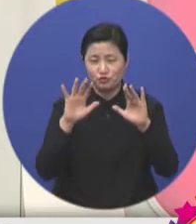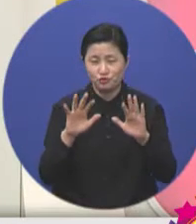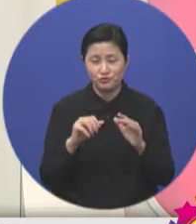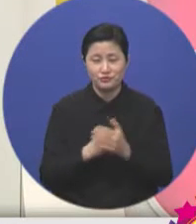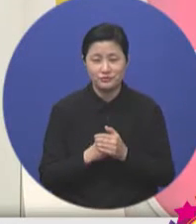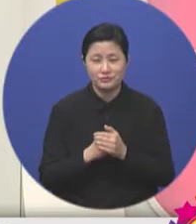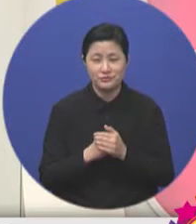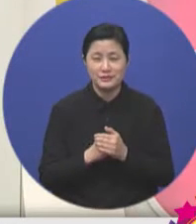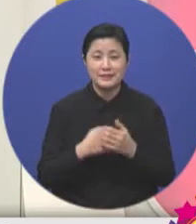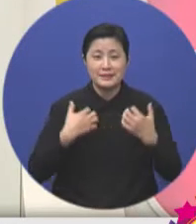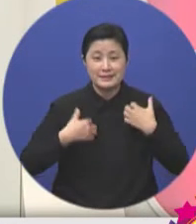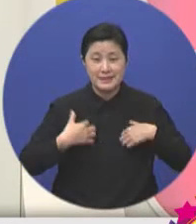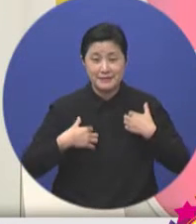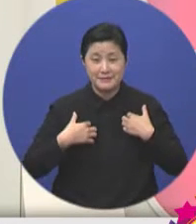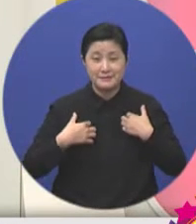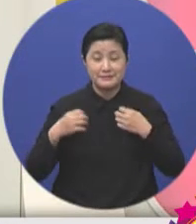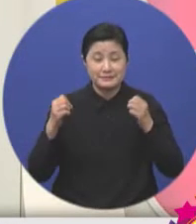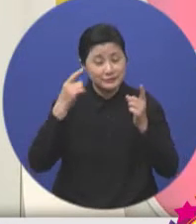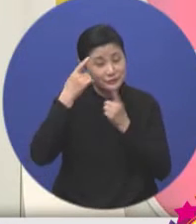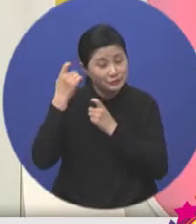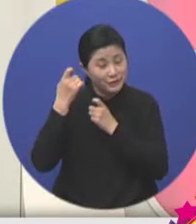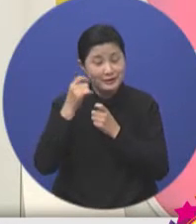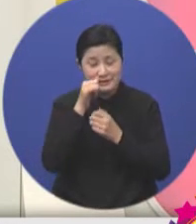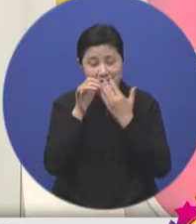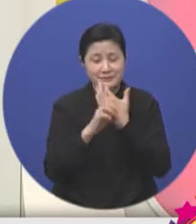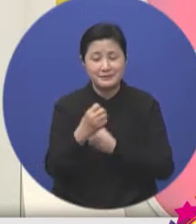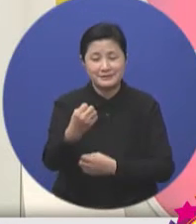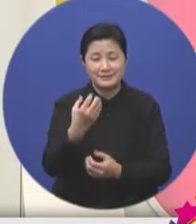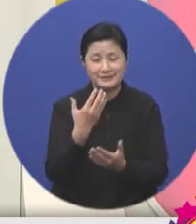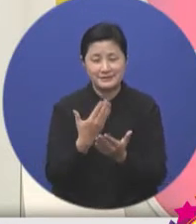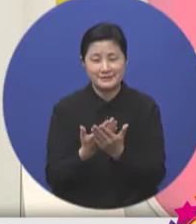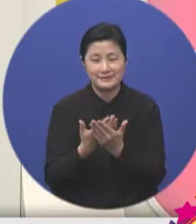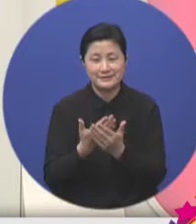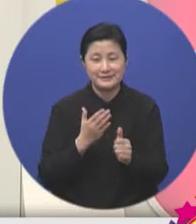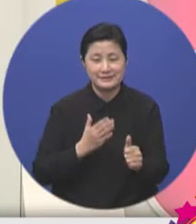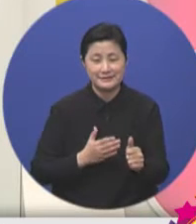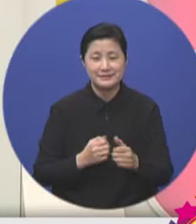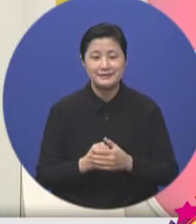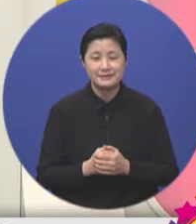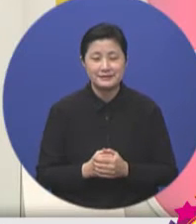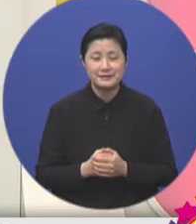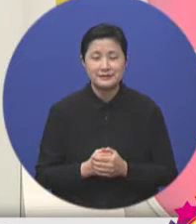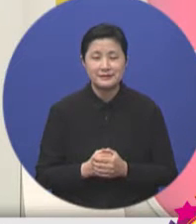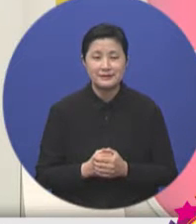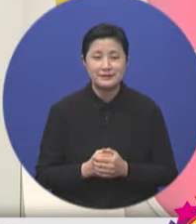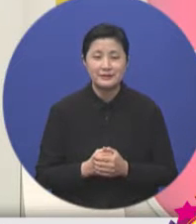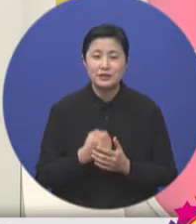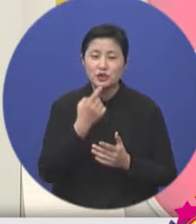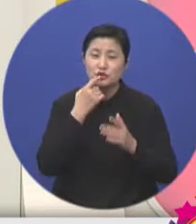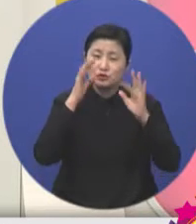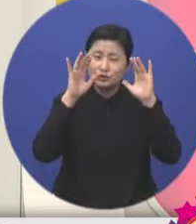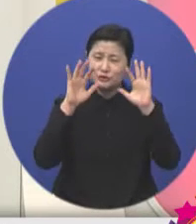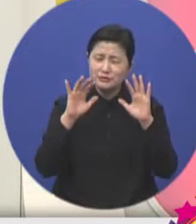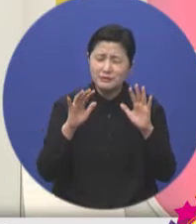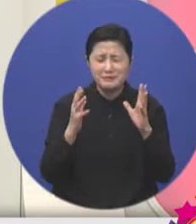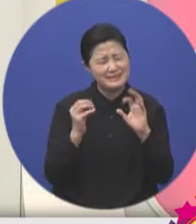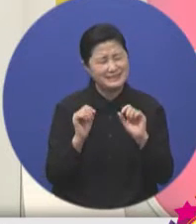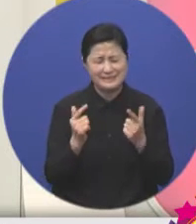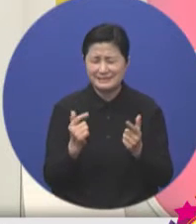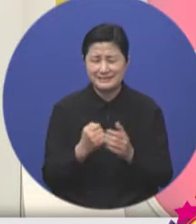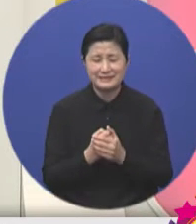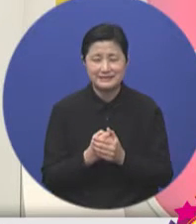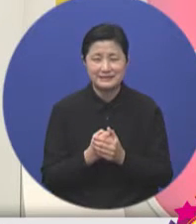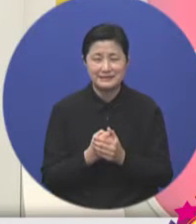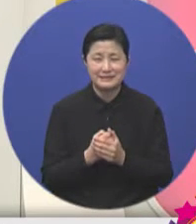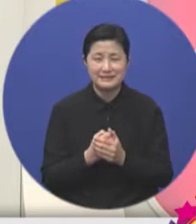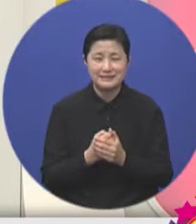어떤 이야기거리, 재미난 이야기거리, 추억거리 있으면 좀 말씀해 주세요. 눈? 통해져야지. 뭐, 눈, 머리만 있겠어요. 그, 미끄러면